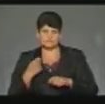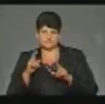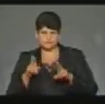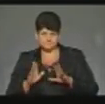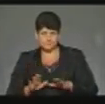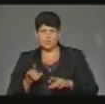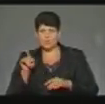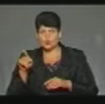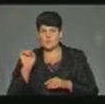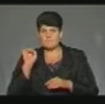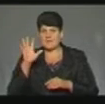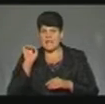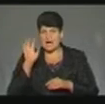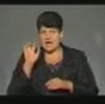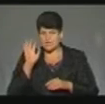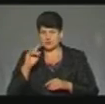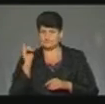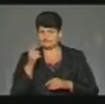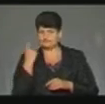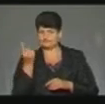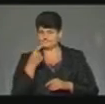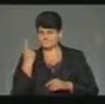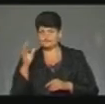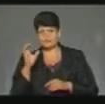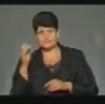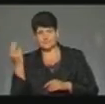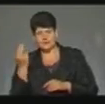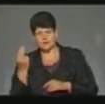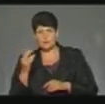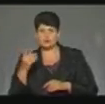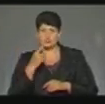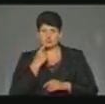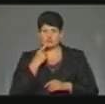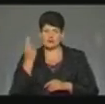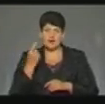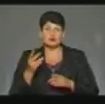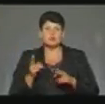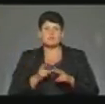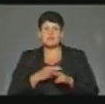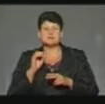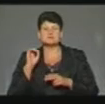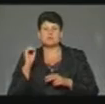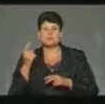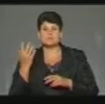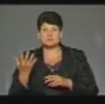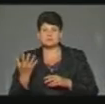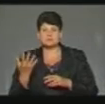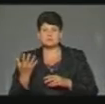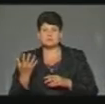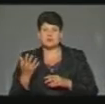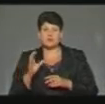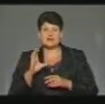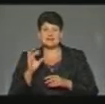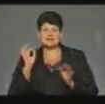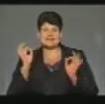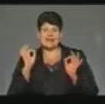нього мигаючий або приблизковий маячок синього кольору, або червоного кольору. А якщо без приблизкових маячків? А також вімкна сирена.